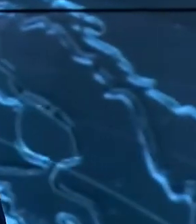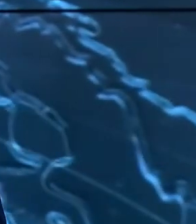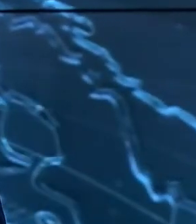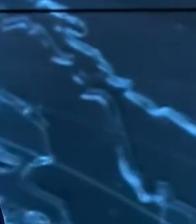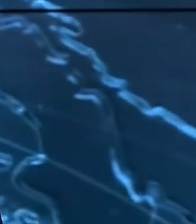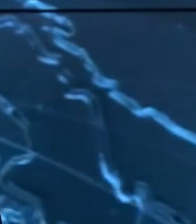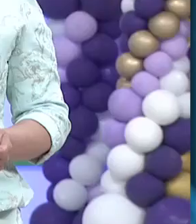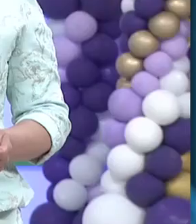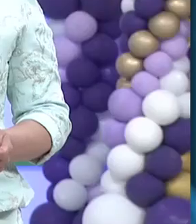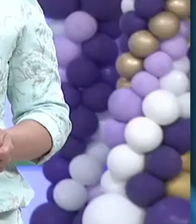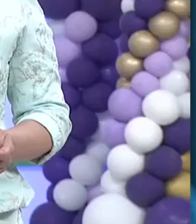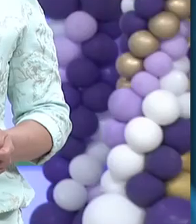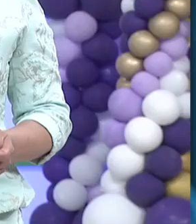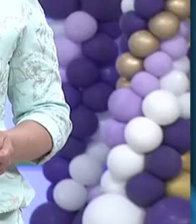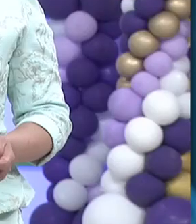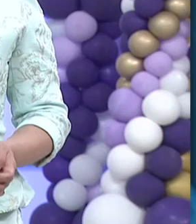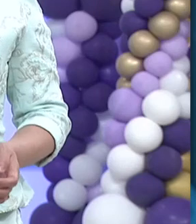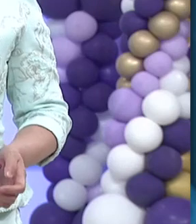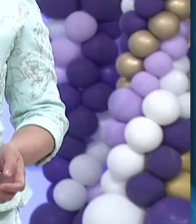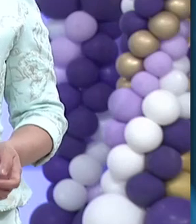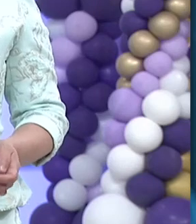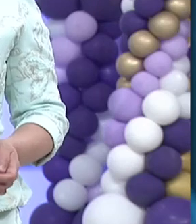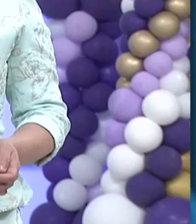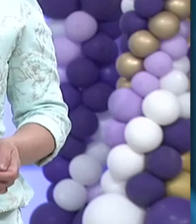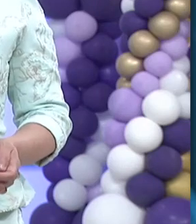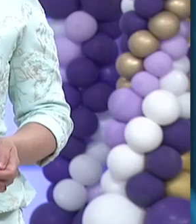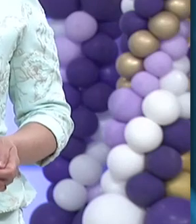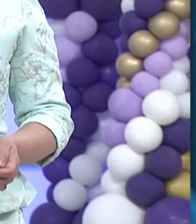теңге жиналды. Мұқтаж бүлдіршіндерге көмек қолын созған барша